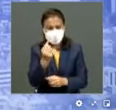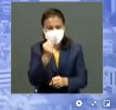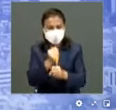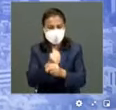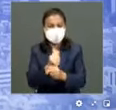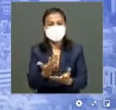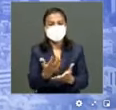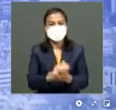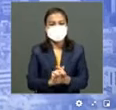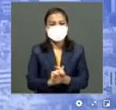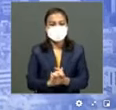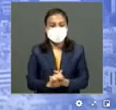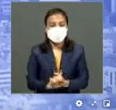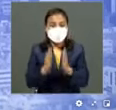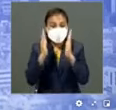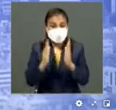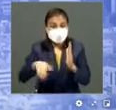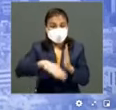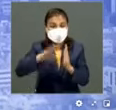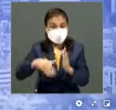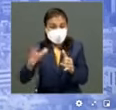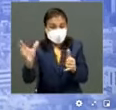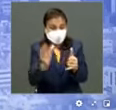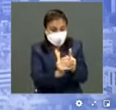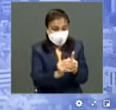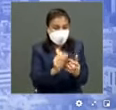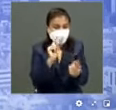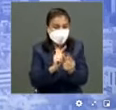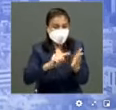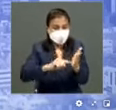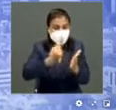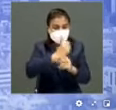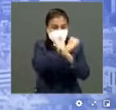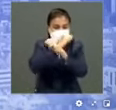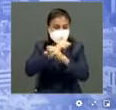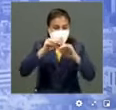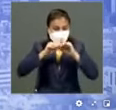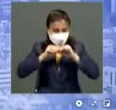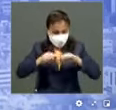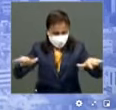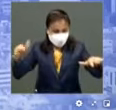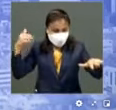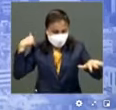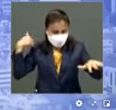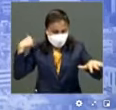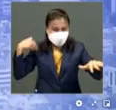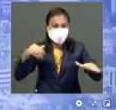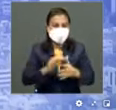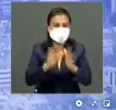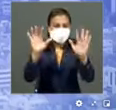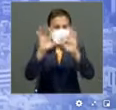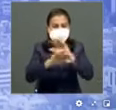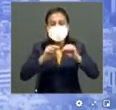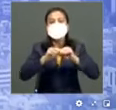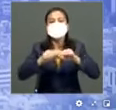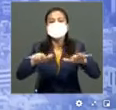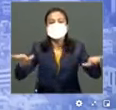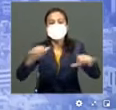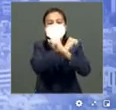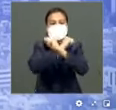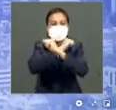แลผู้ป่วยผู้ติดเชื้อเนี่ยพบได้ตั้งแต่แรกเริ่มและไม่ทำให้เกิดการระบาดในลักษณะที่เป็นวงกว้างต่อไปค่